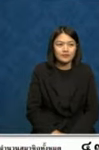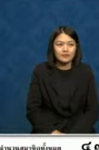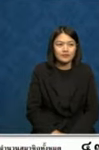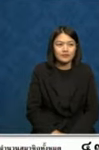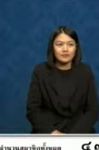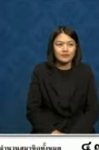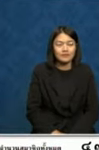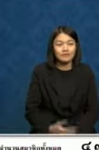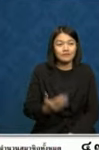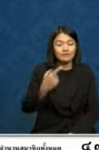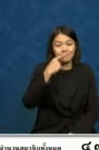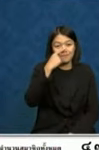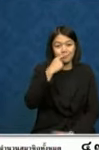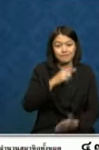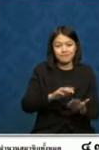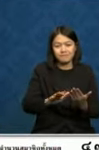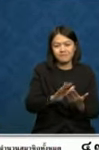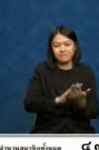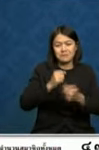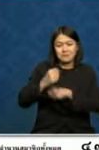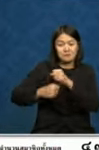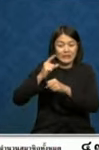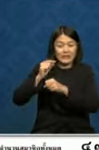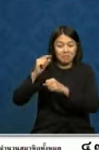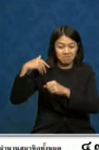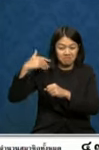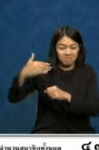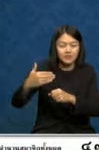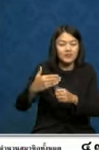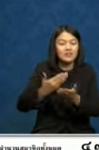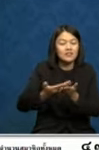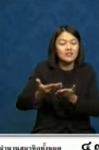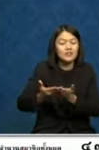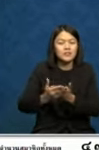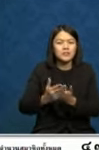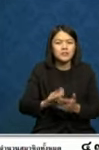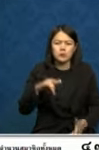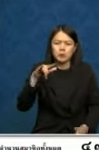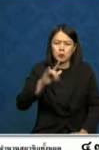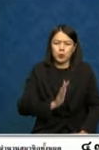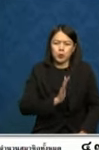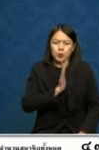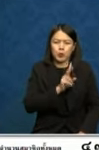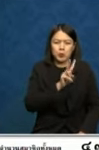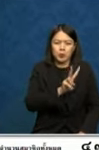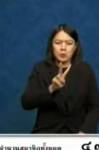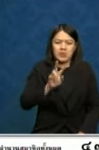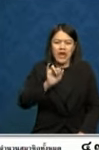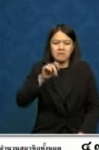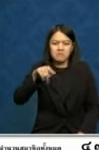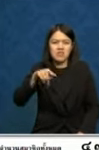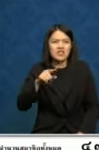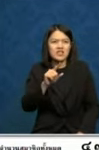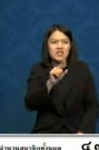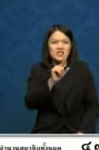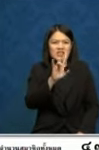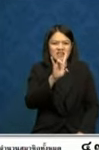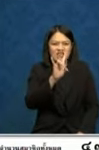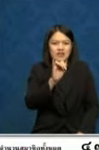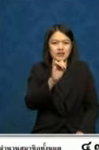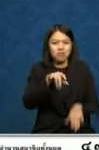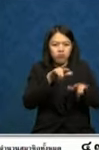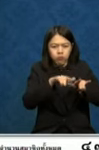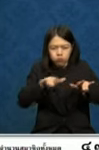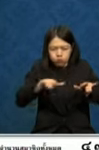ท่านท่านครับในประเทศไทยเราในรอบ20ปีที่ผ่านมาเราซื้อเครื่องบิน VVIP ไปแล้วเนี่ย70ลำแค่20ปีซื้อไปแล้ว70